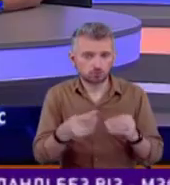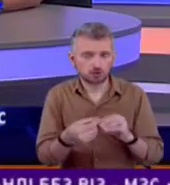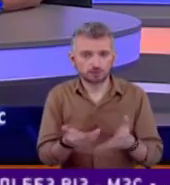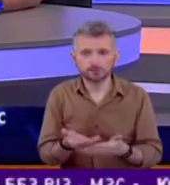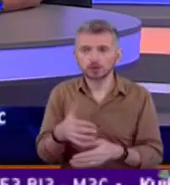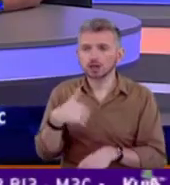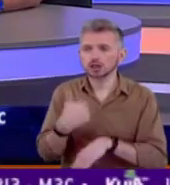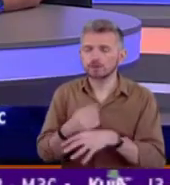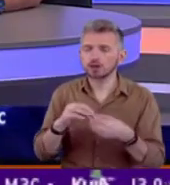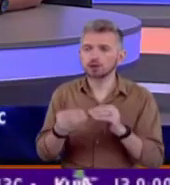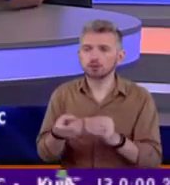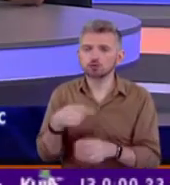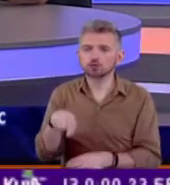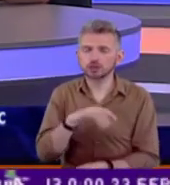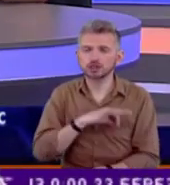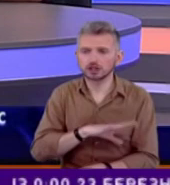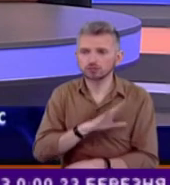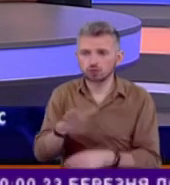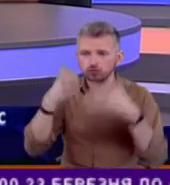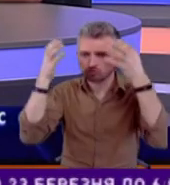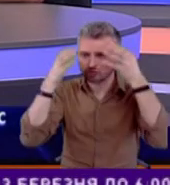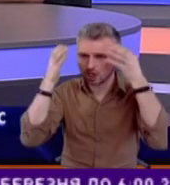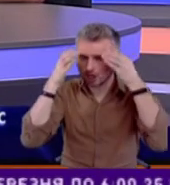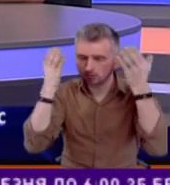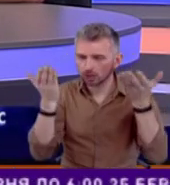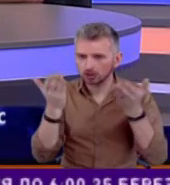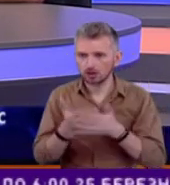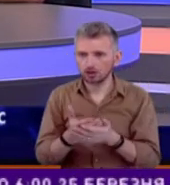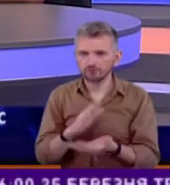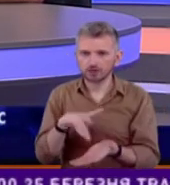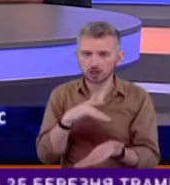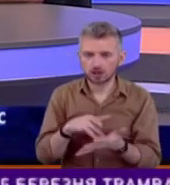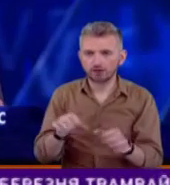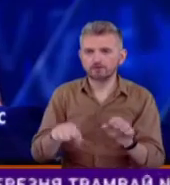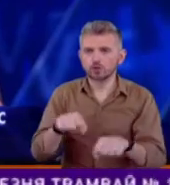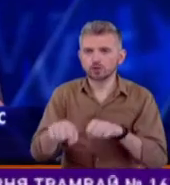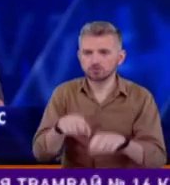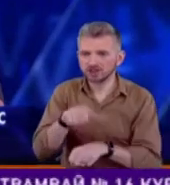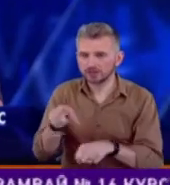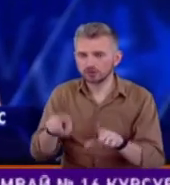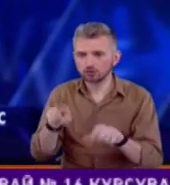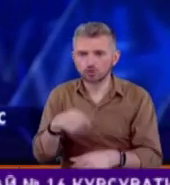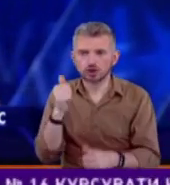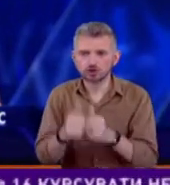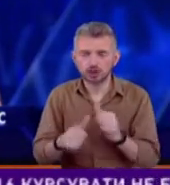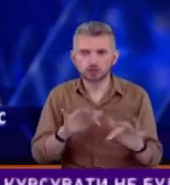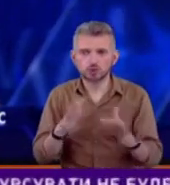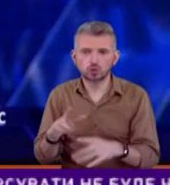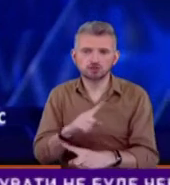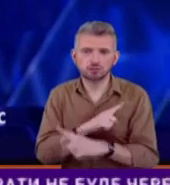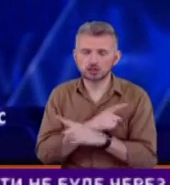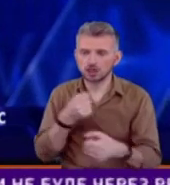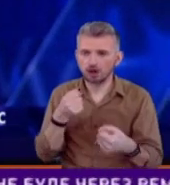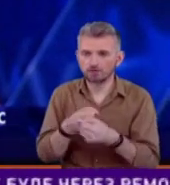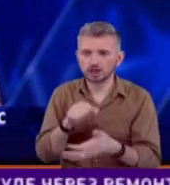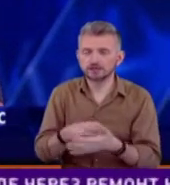Ну и главная проблема это то, что они не используют обычно шлемы, ну, в частности случайно. В городах, и велосипедисты тоже. Очень часто происходят смертельные аварии